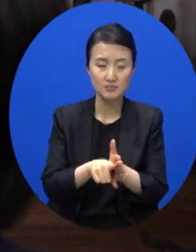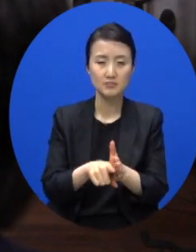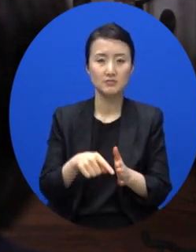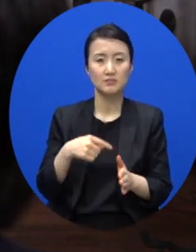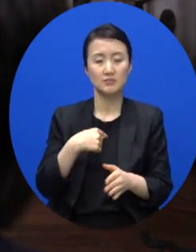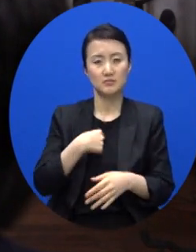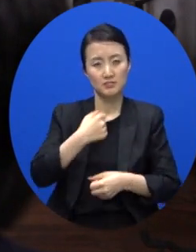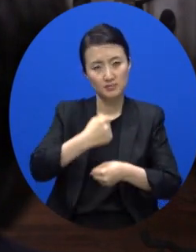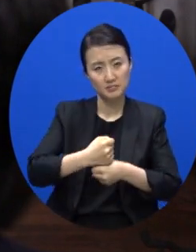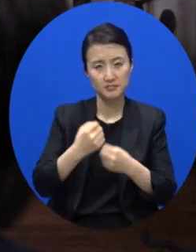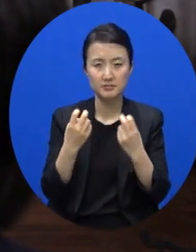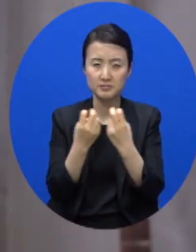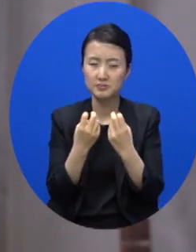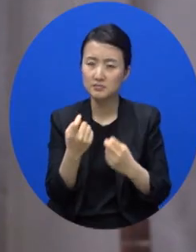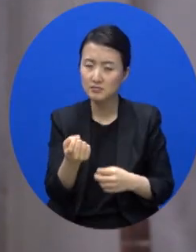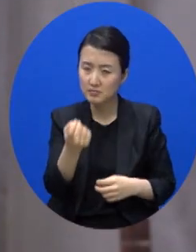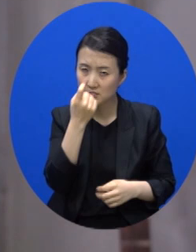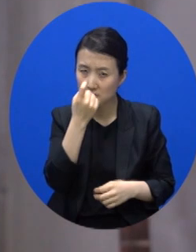우연히